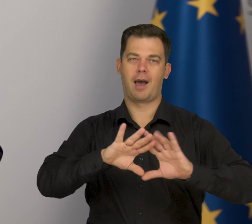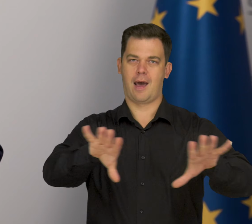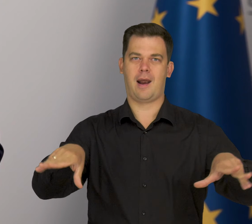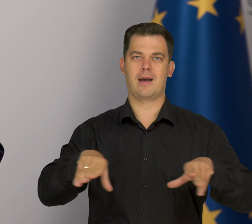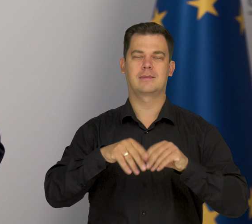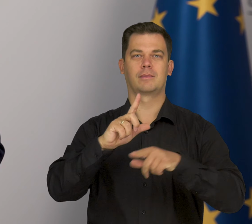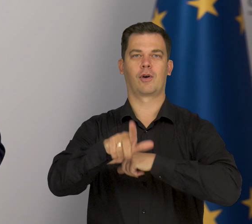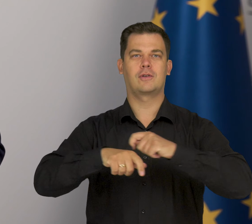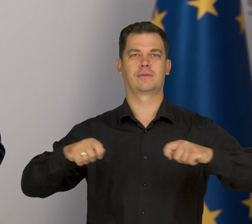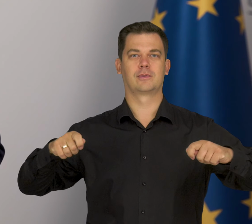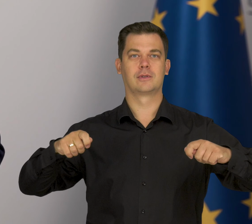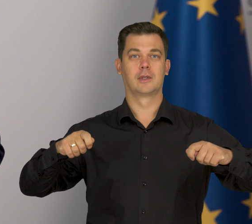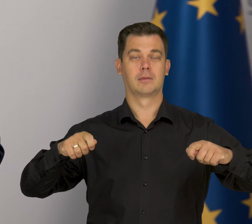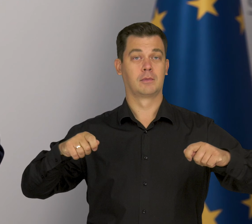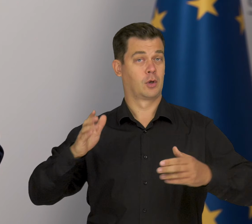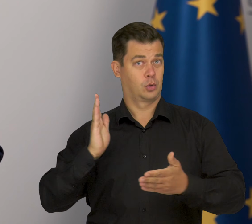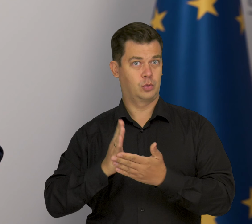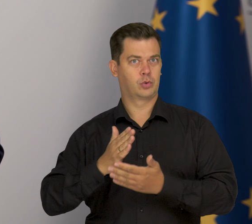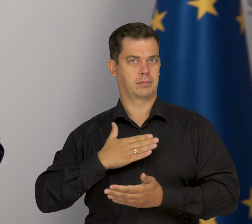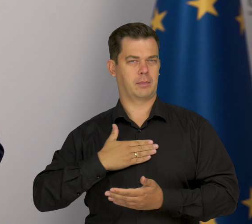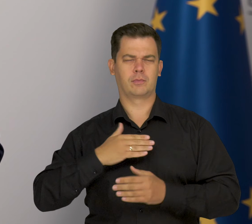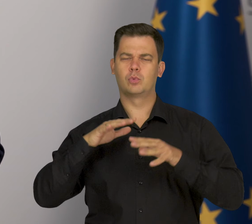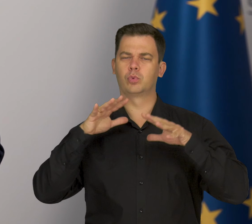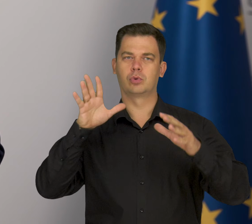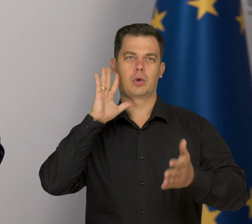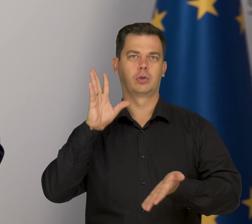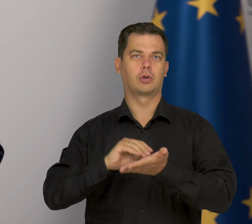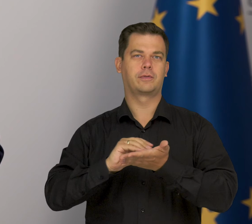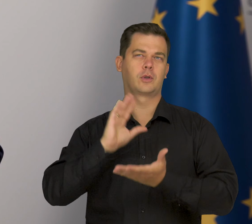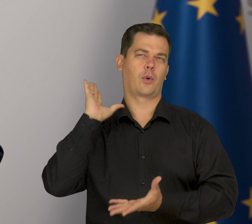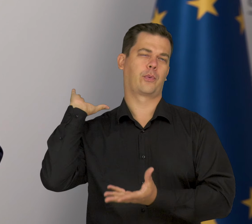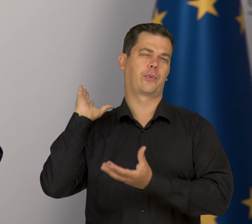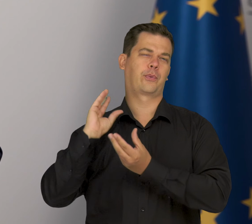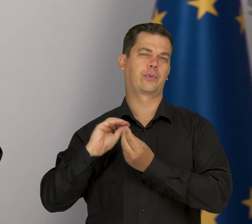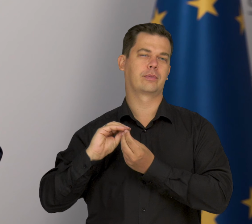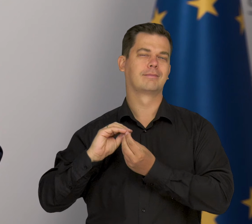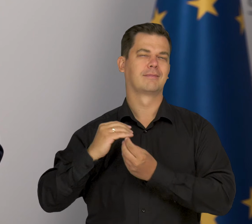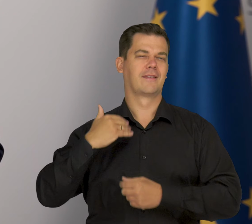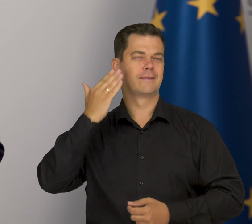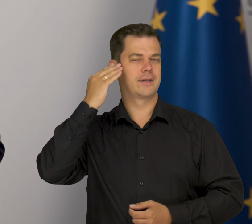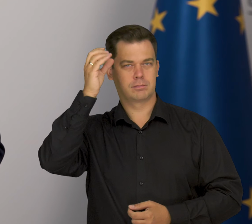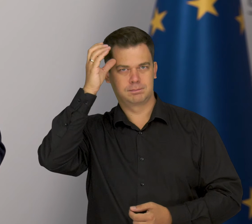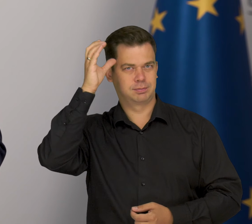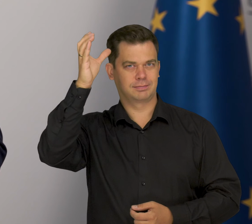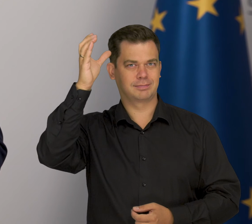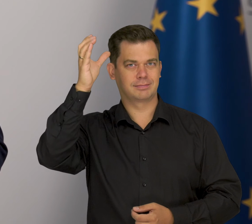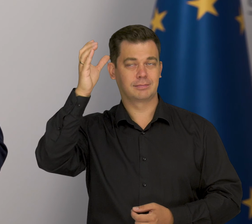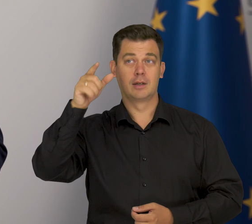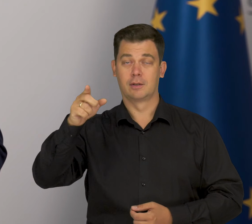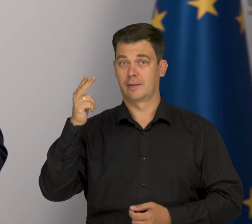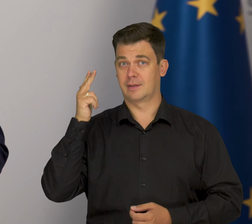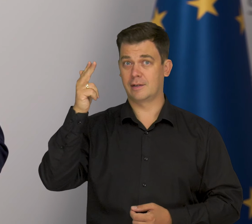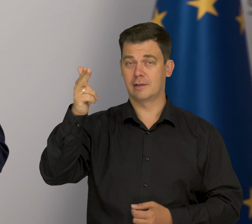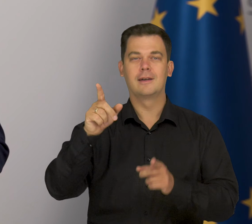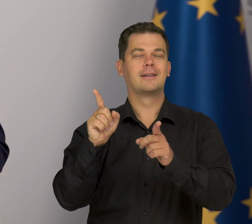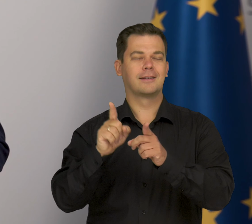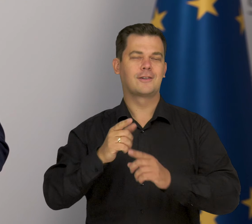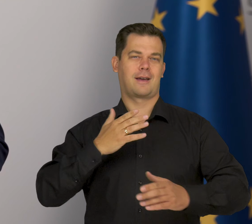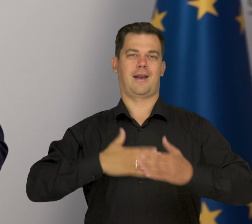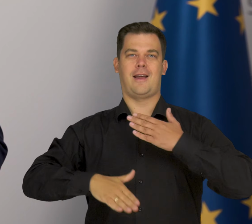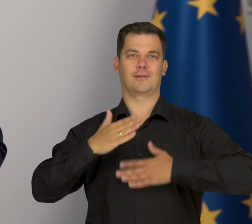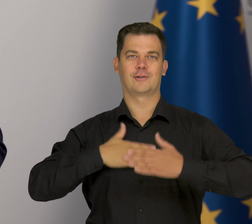wyzwaniu, zwłaszcza, że dziś jesteśmy bogatsi o wiele doświadczeń. Dlatego też nie tylko z